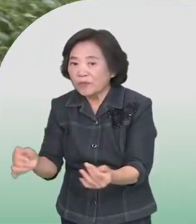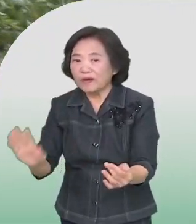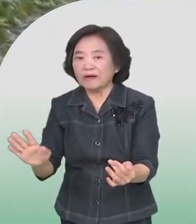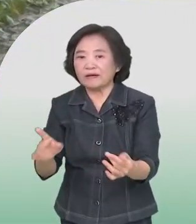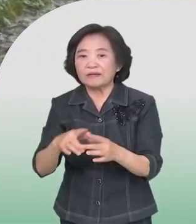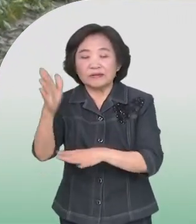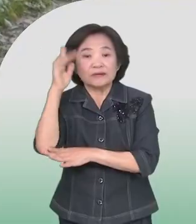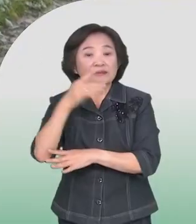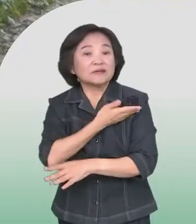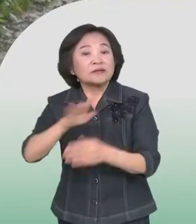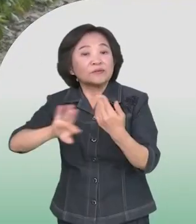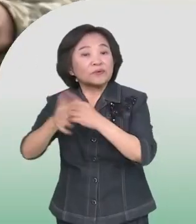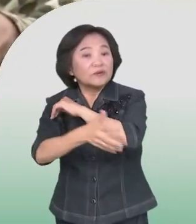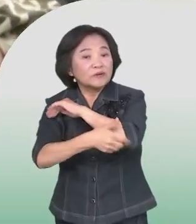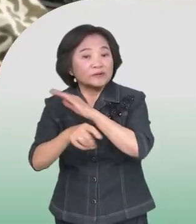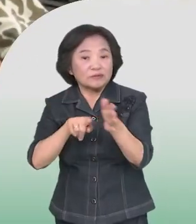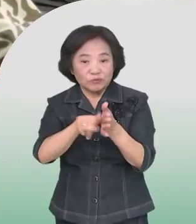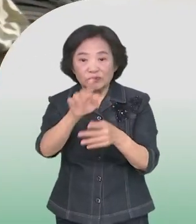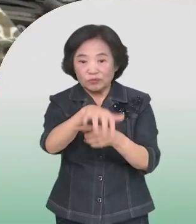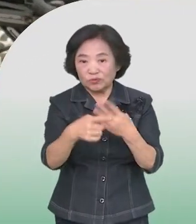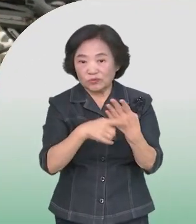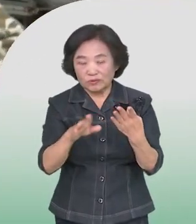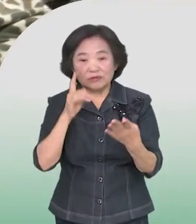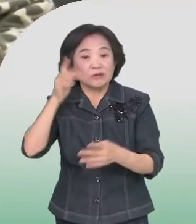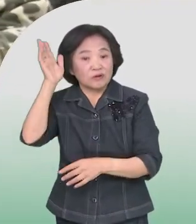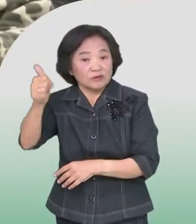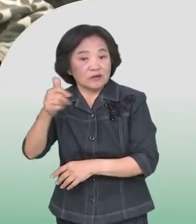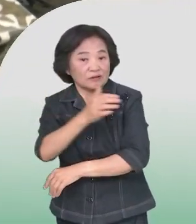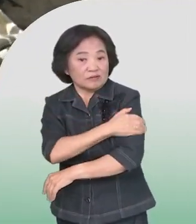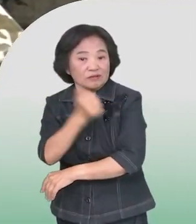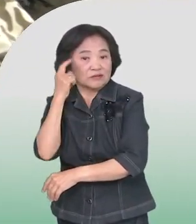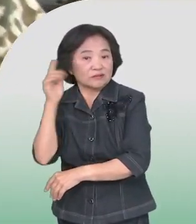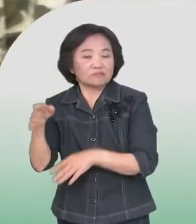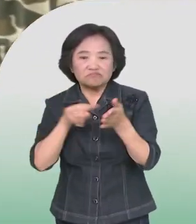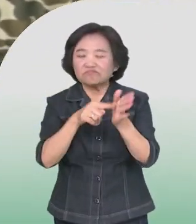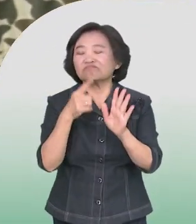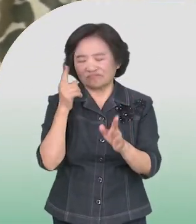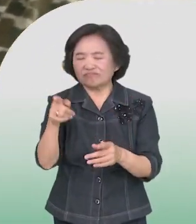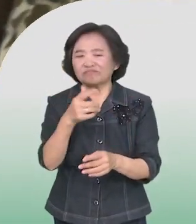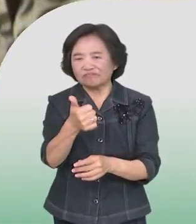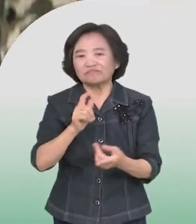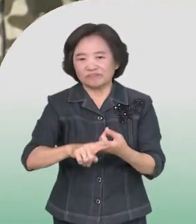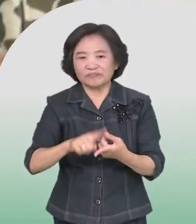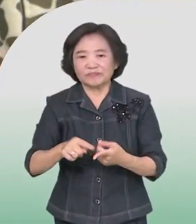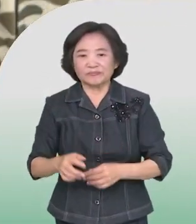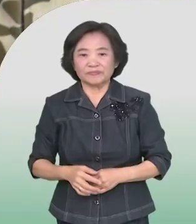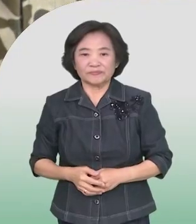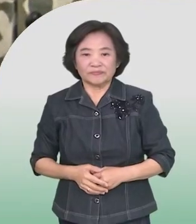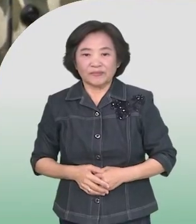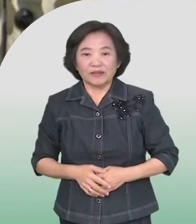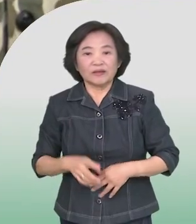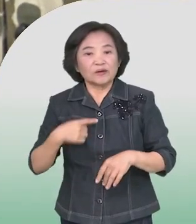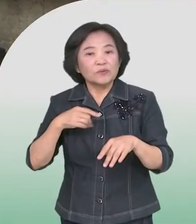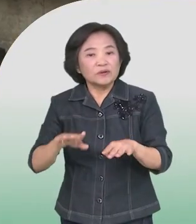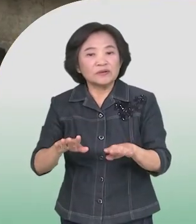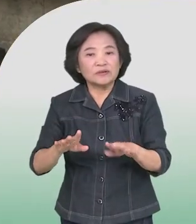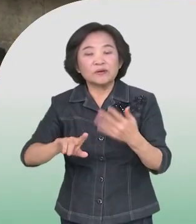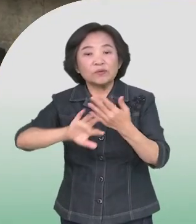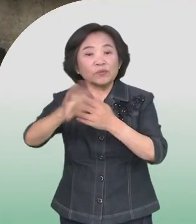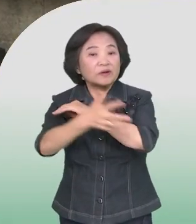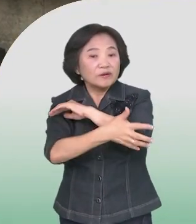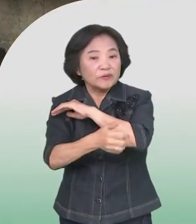放农业外展义工的政策，是调解的农民陈义福表示肯定。 那我们使用的状况跟义